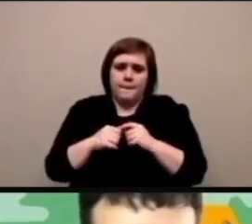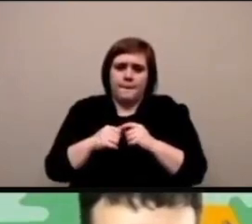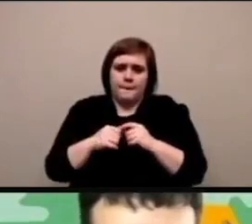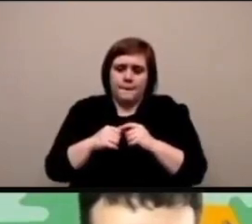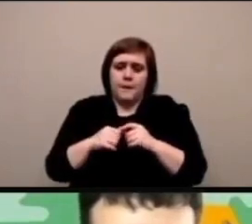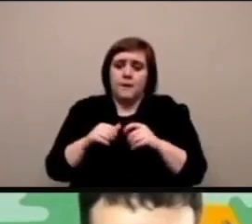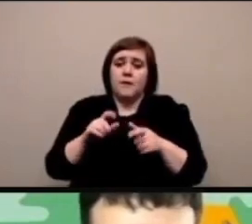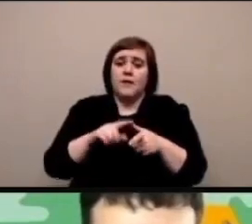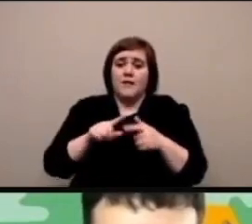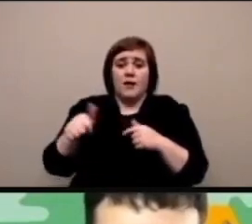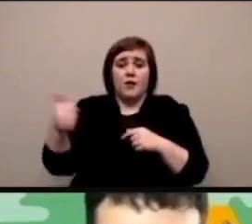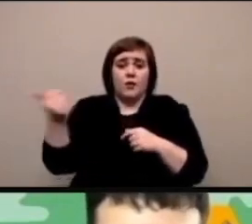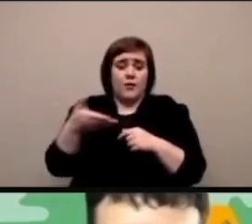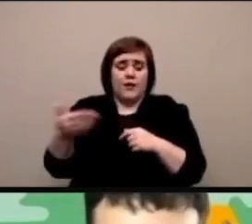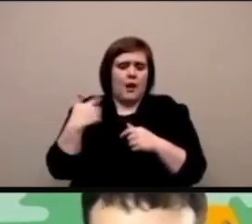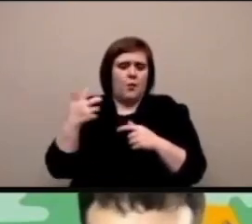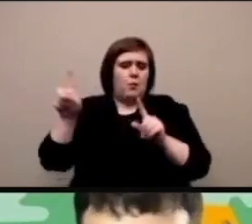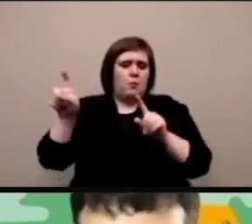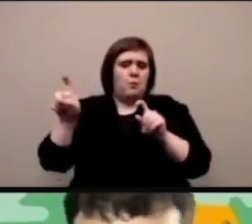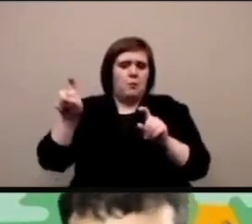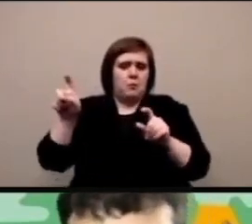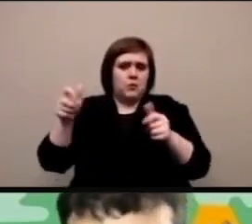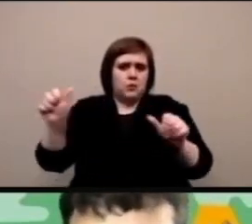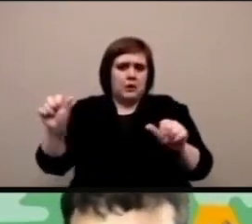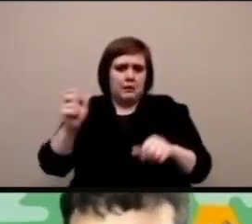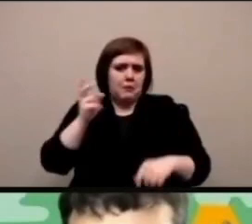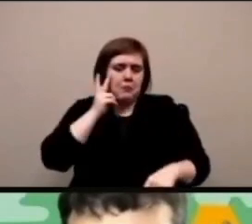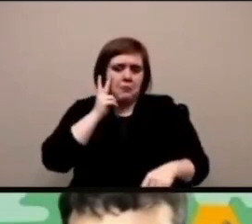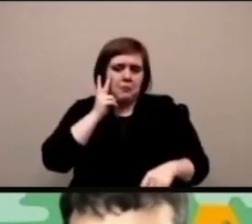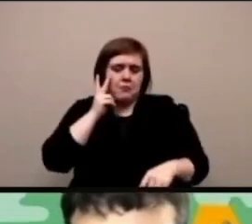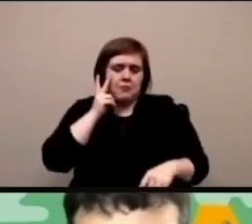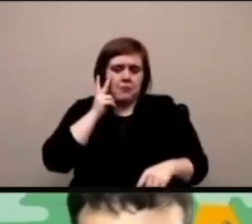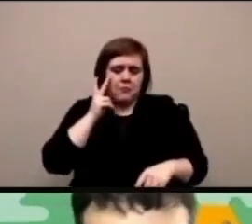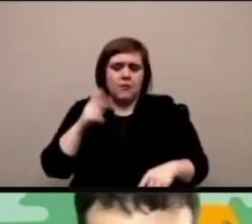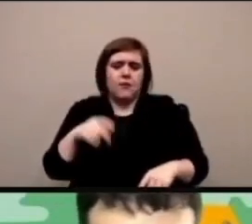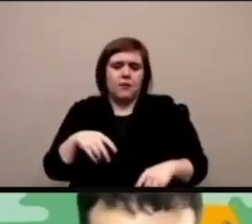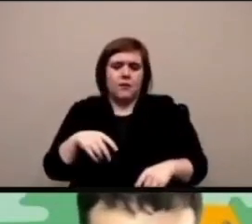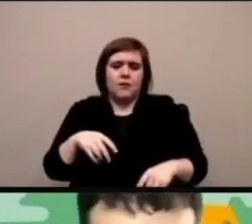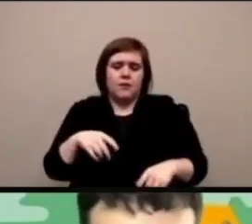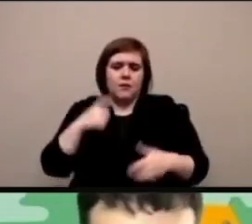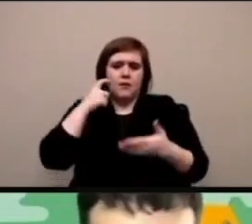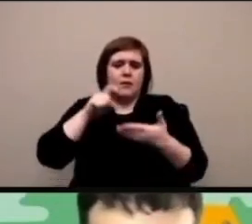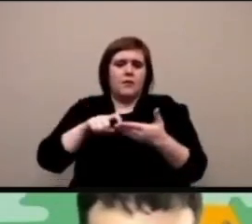あの動くものでしたと思います